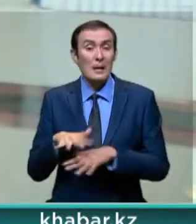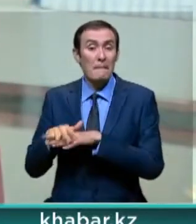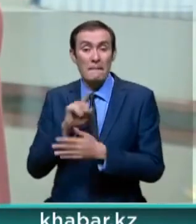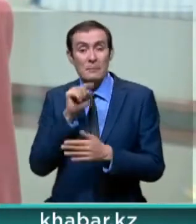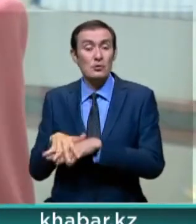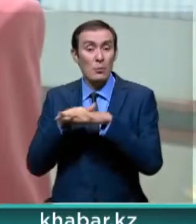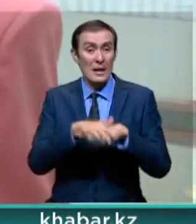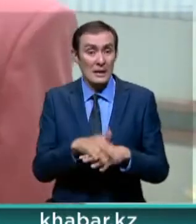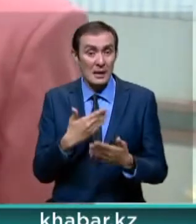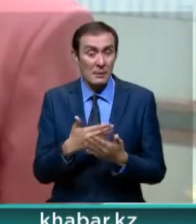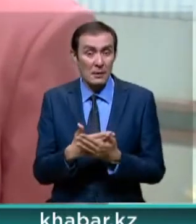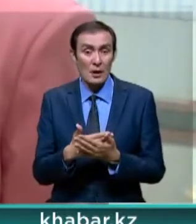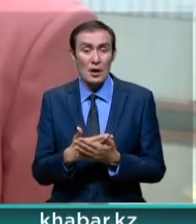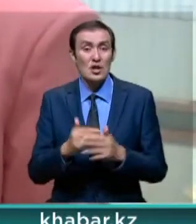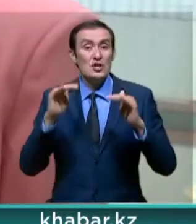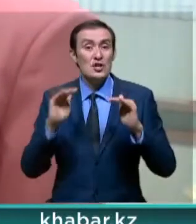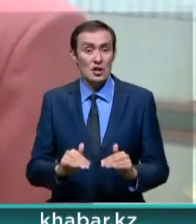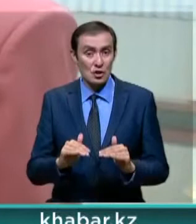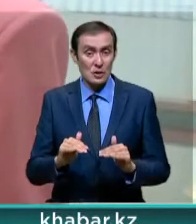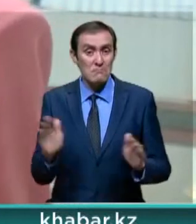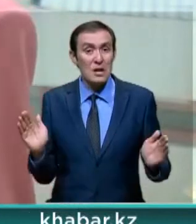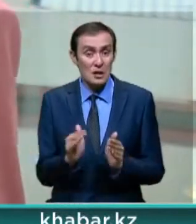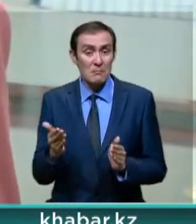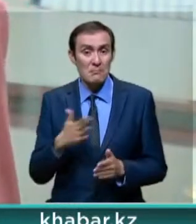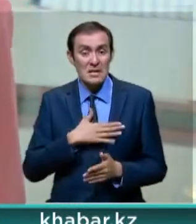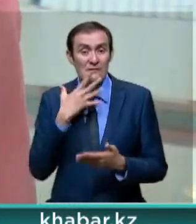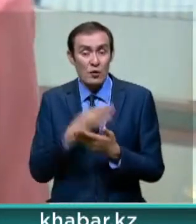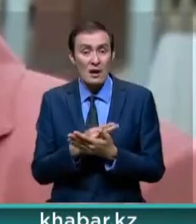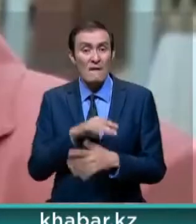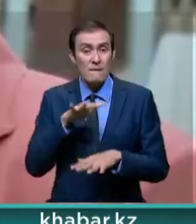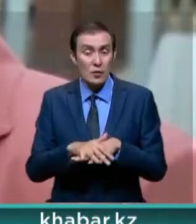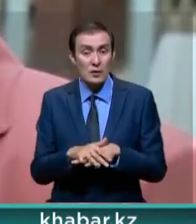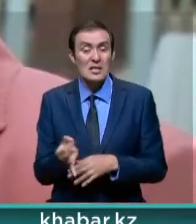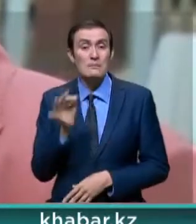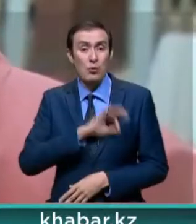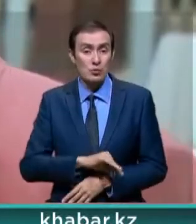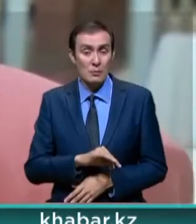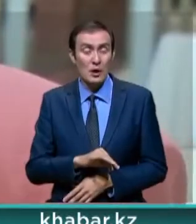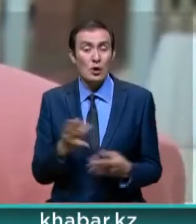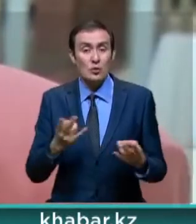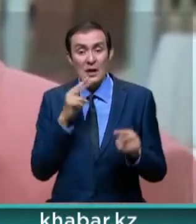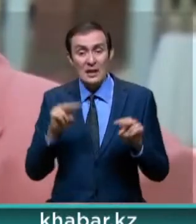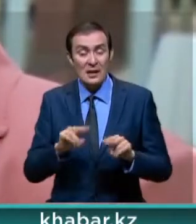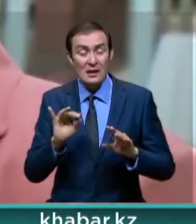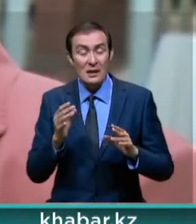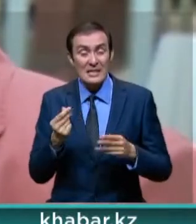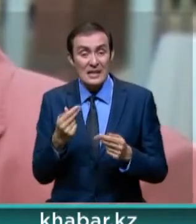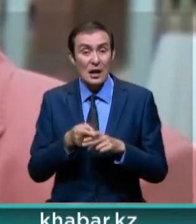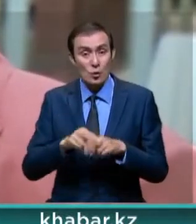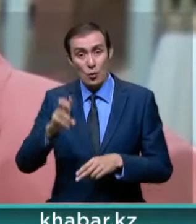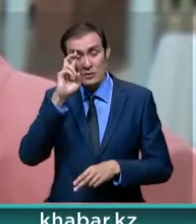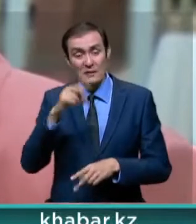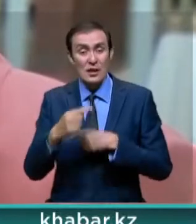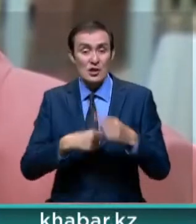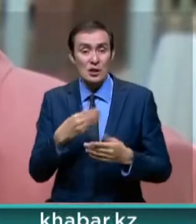поступление однозначно ниже. То есть мы проедаем свой национальный фонд. Необходимо контролировать не только те государственные деньги, которые проходят